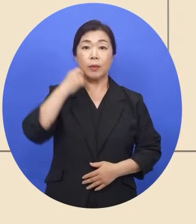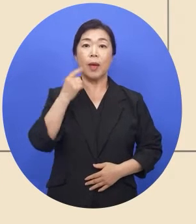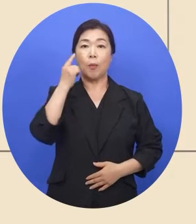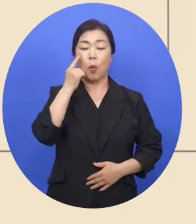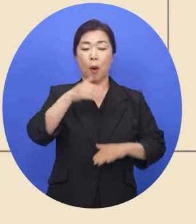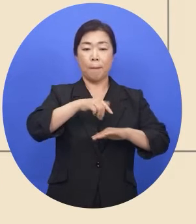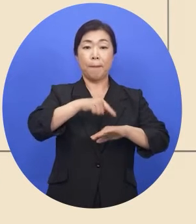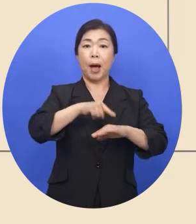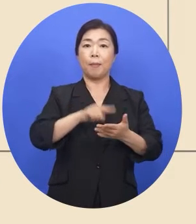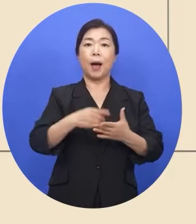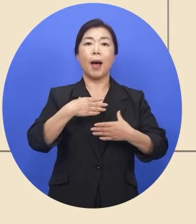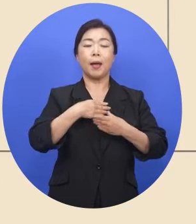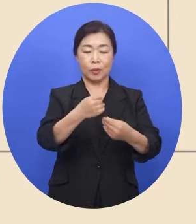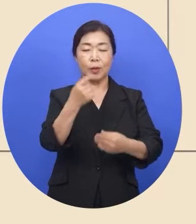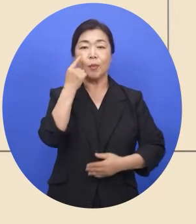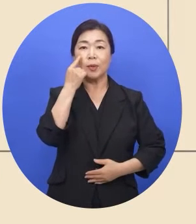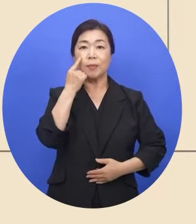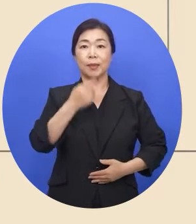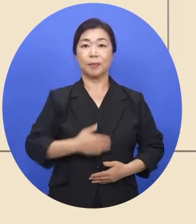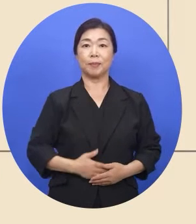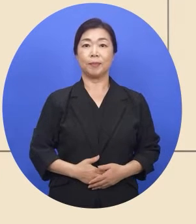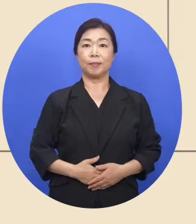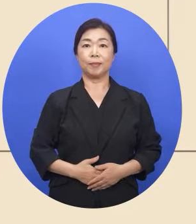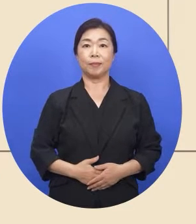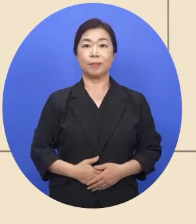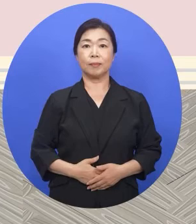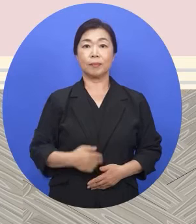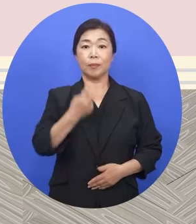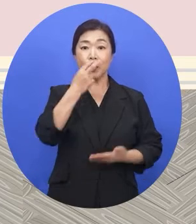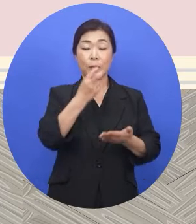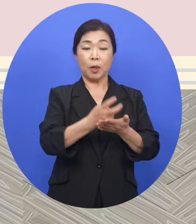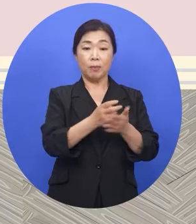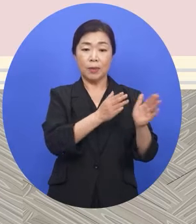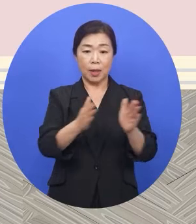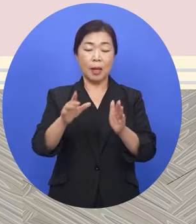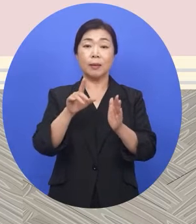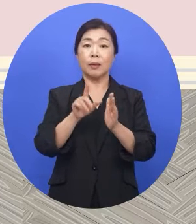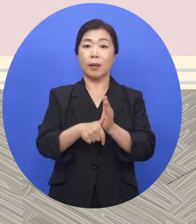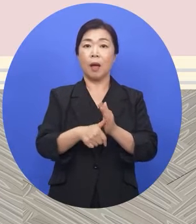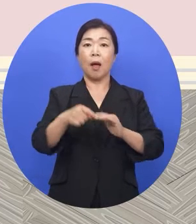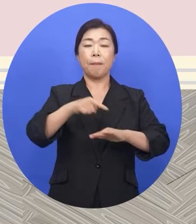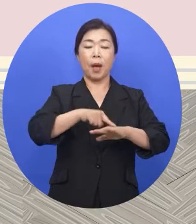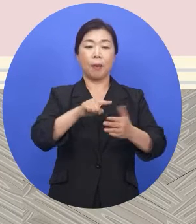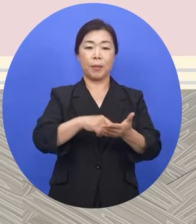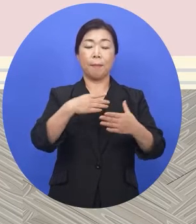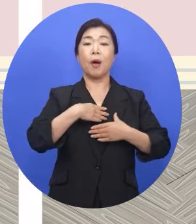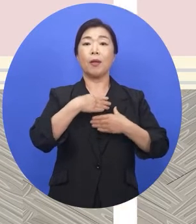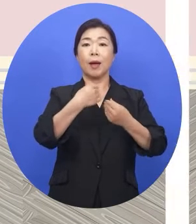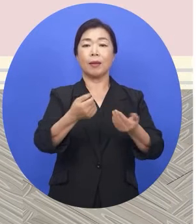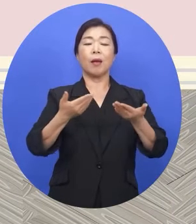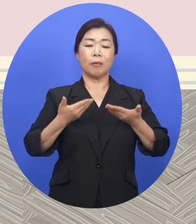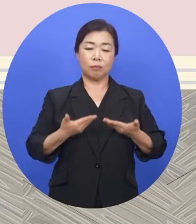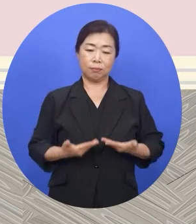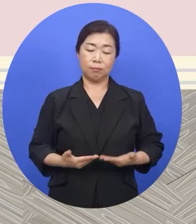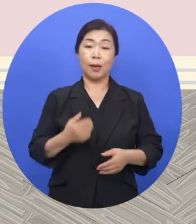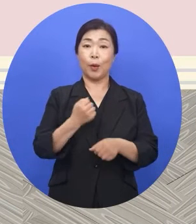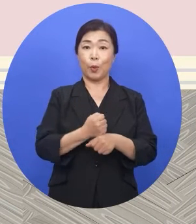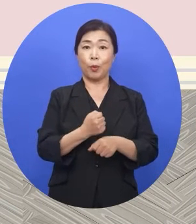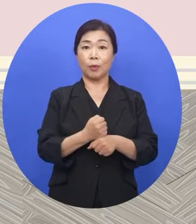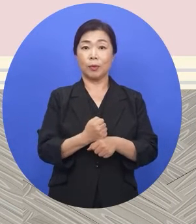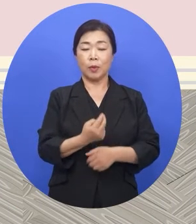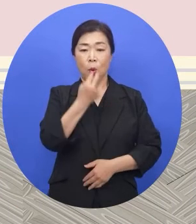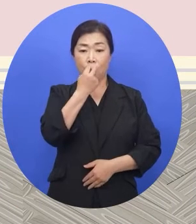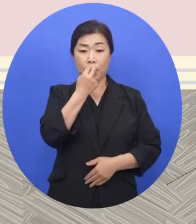느껴보며 마음을 안정시켜 보겠습니다. 호흡법 진행에 앞서 마음을 편안하게